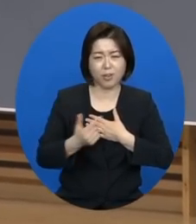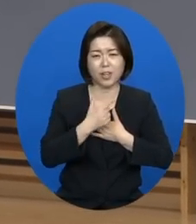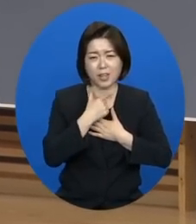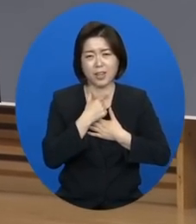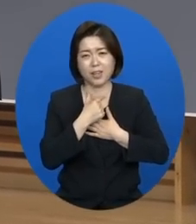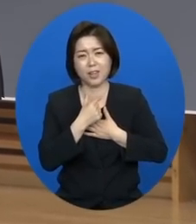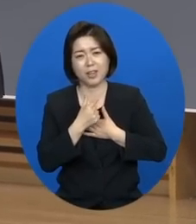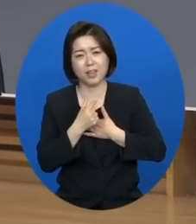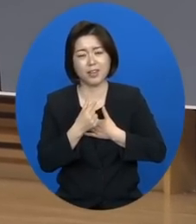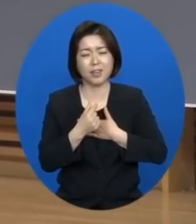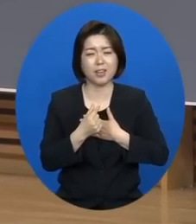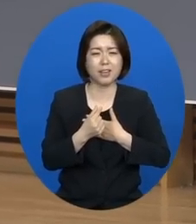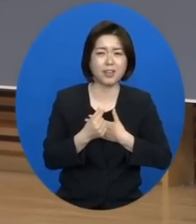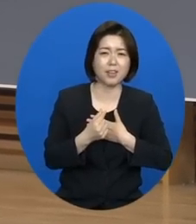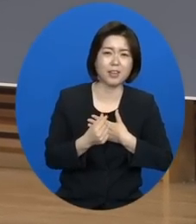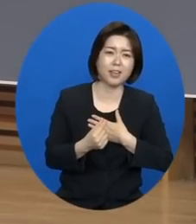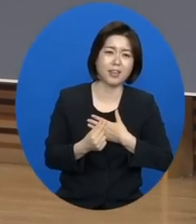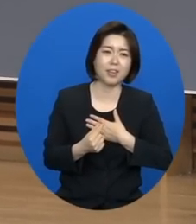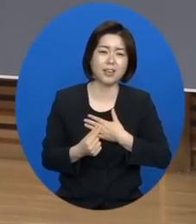원해